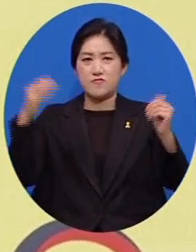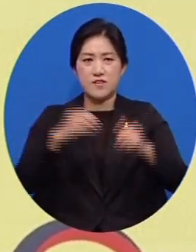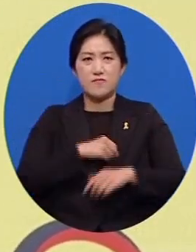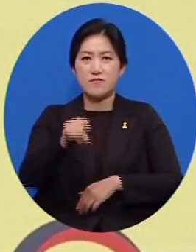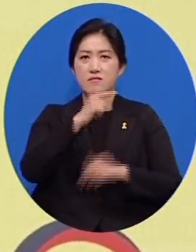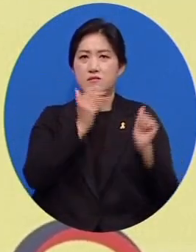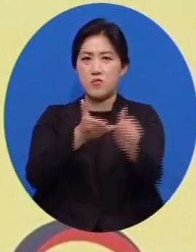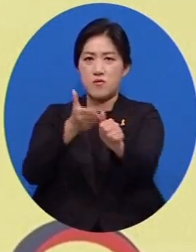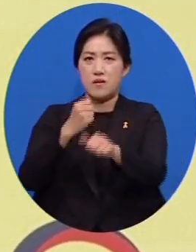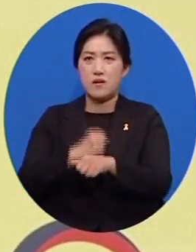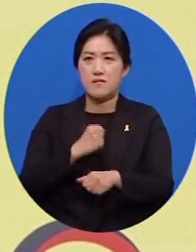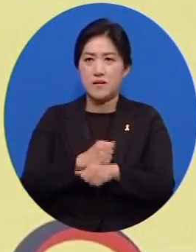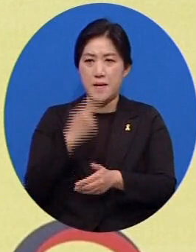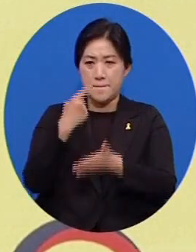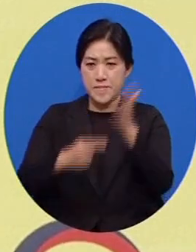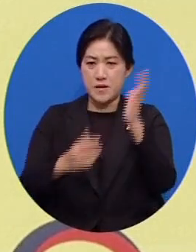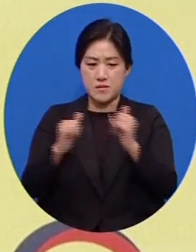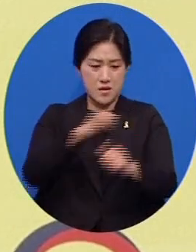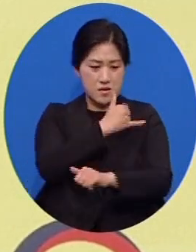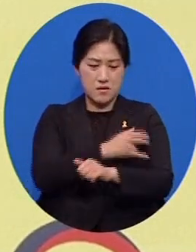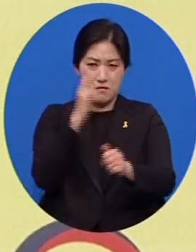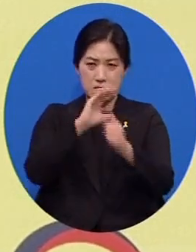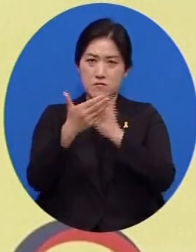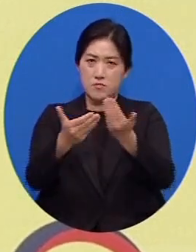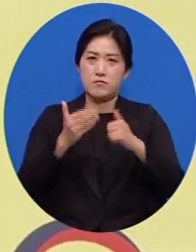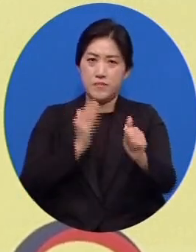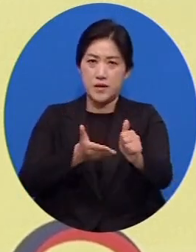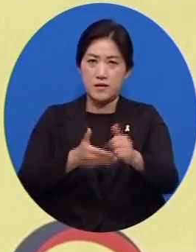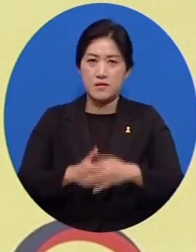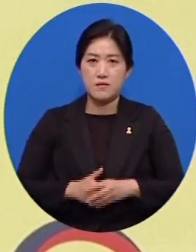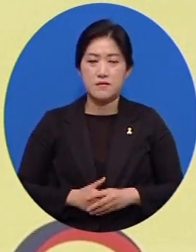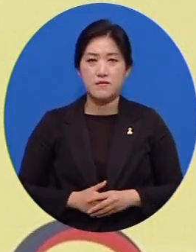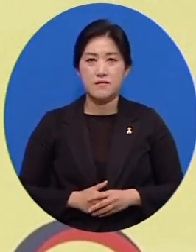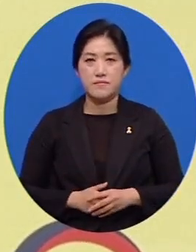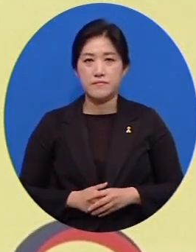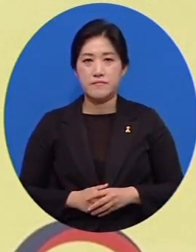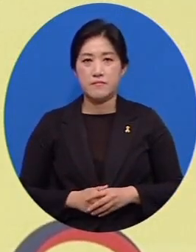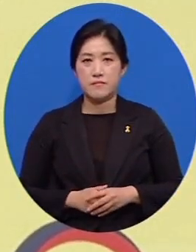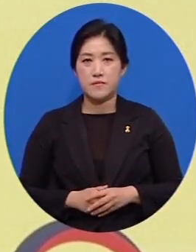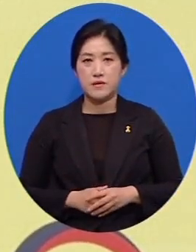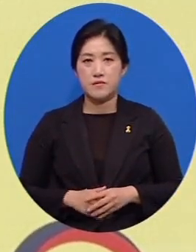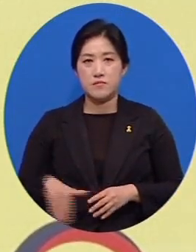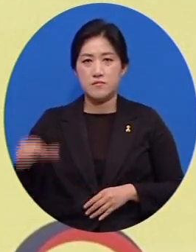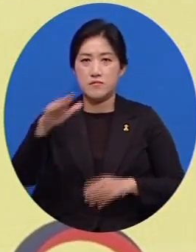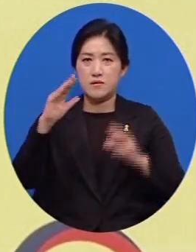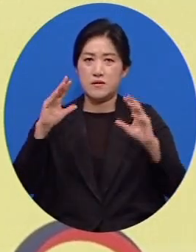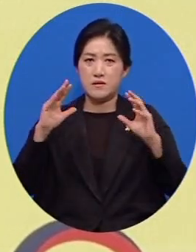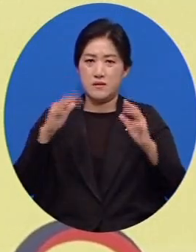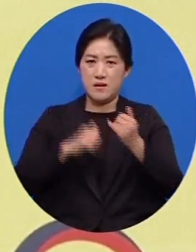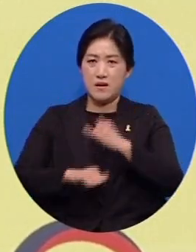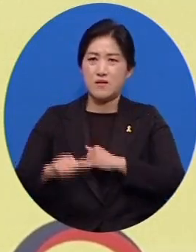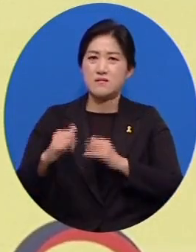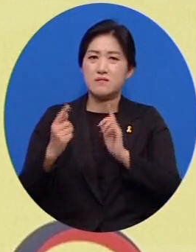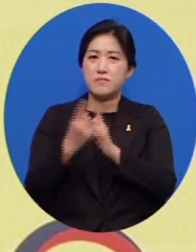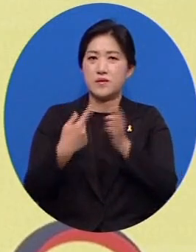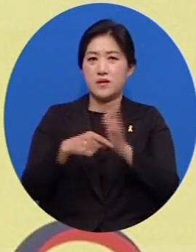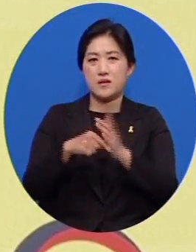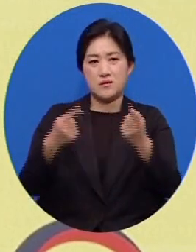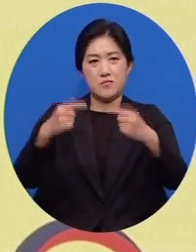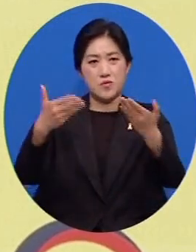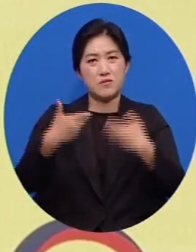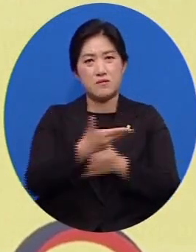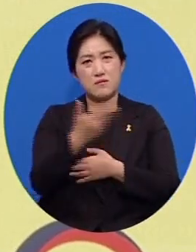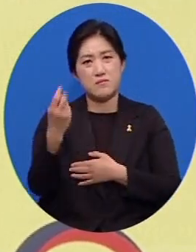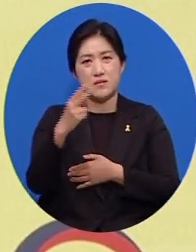요구합니다. 피해자의 인권을 지켜주십시오. 우리 아이들을 만나러 와주신 여러분들 다시